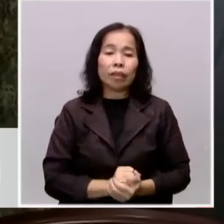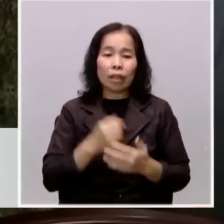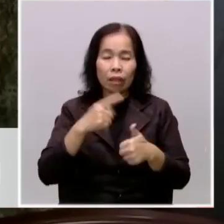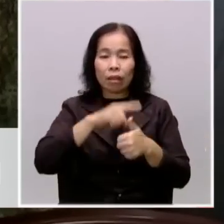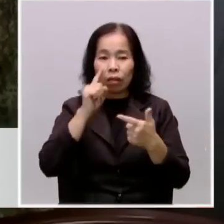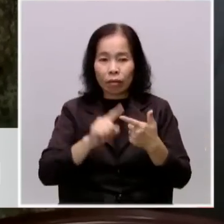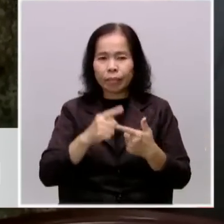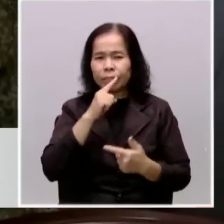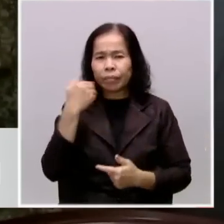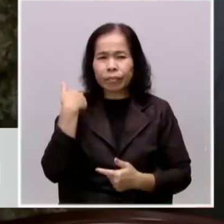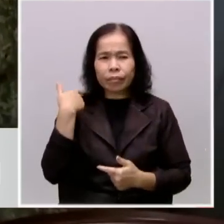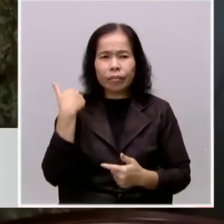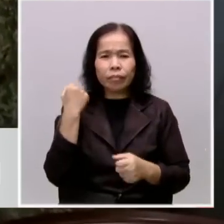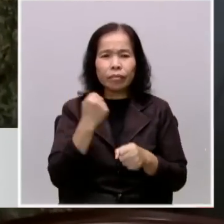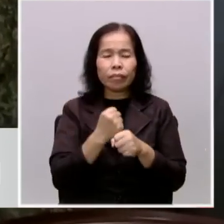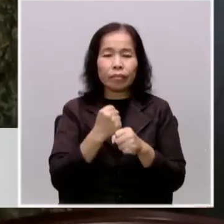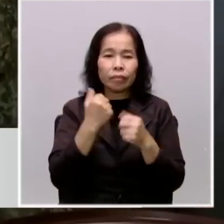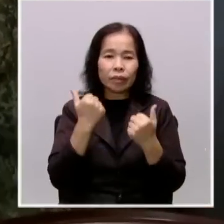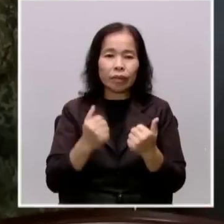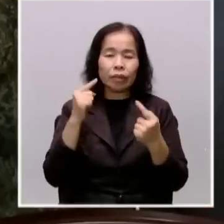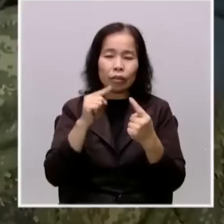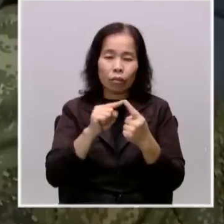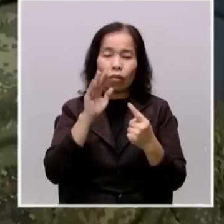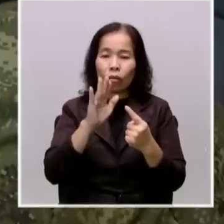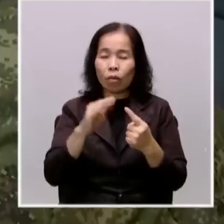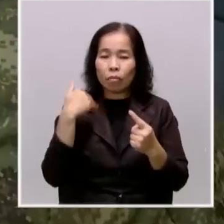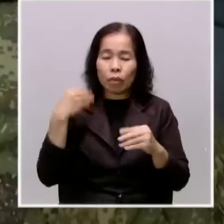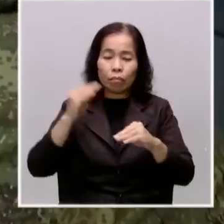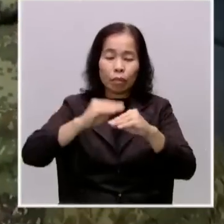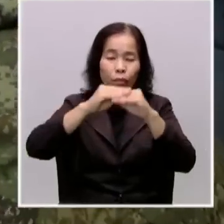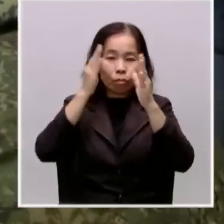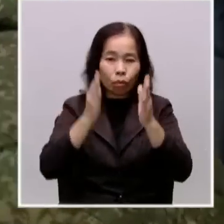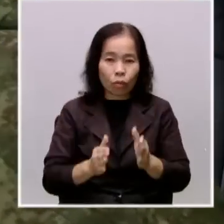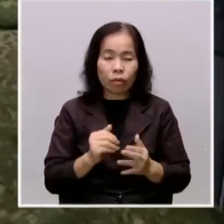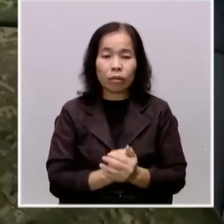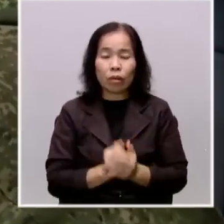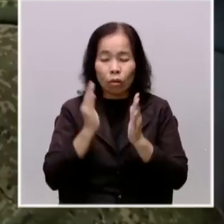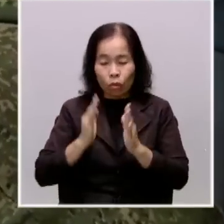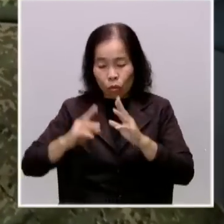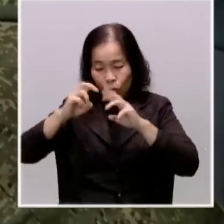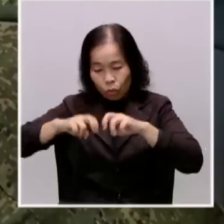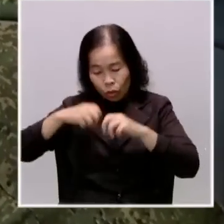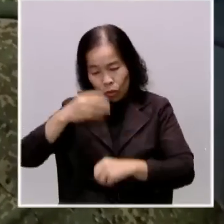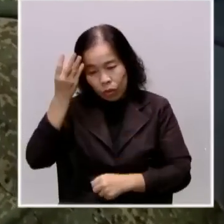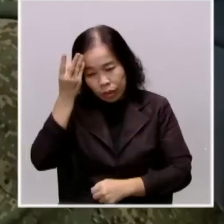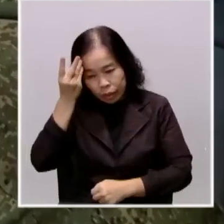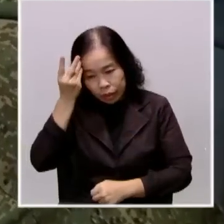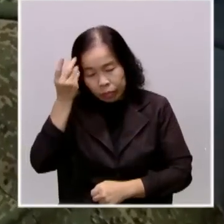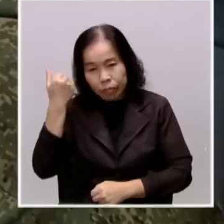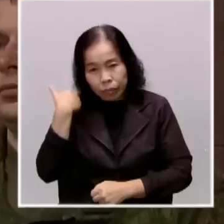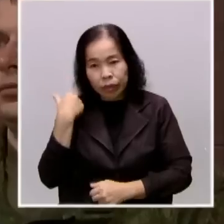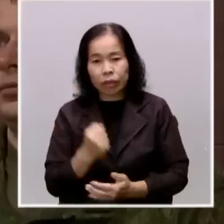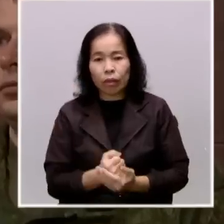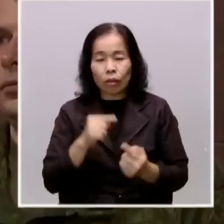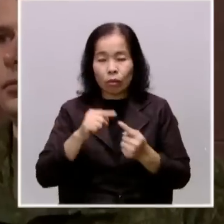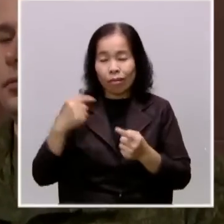ก็เป็นสัญญาณเตือนไปยังปริโกซินด้วยเหมือนกันค่ะที่ตอนนี้อิทธิพลเพิ่มมากขึ้นนอกจากนี้นักวิเคราะห์ก็ยังมองด้วยนะคะว่าการ